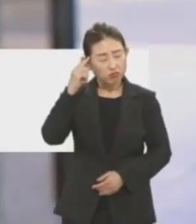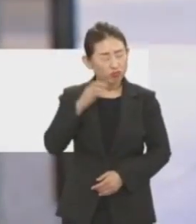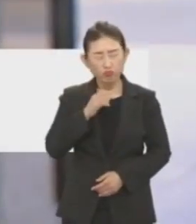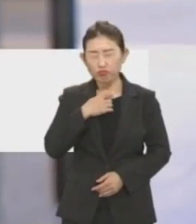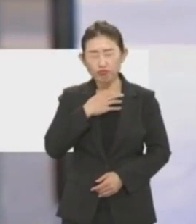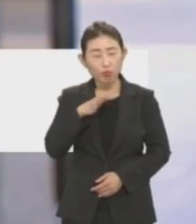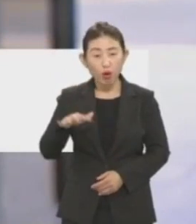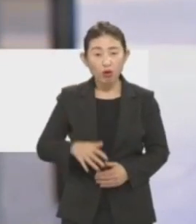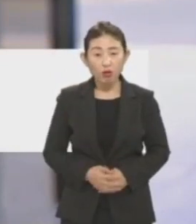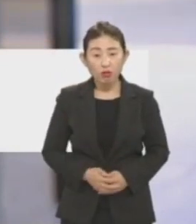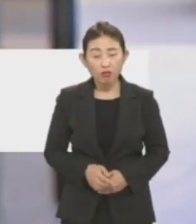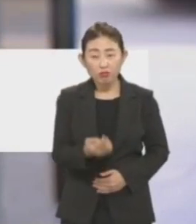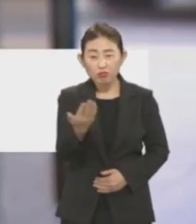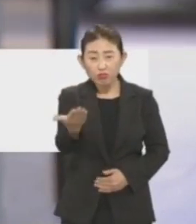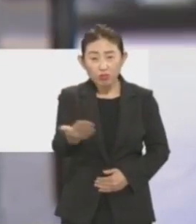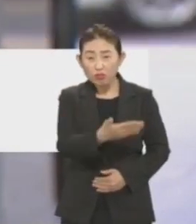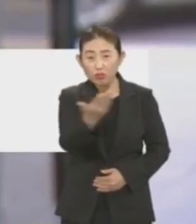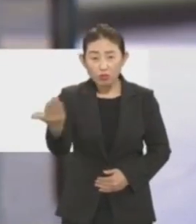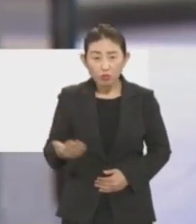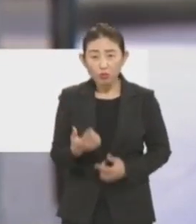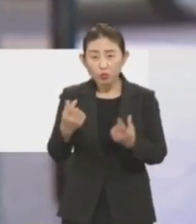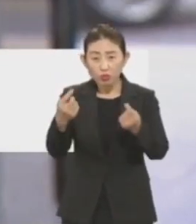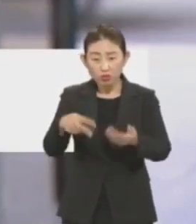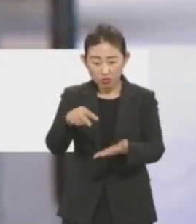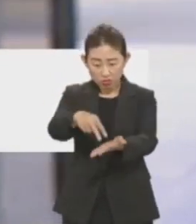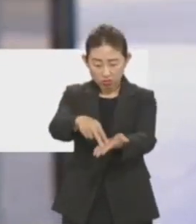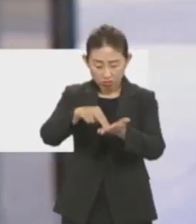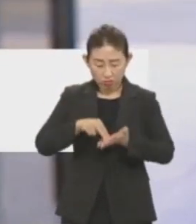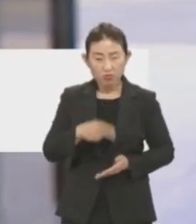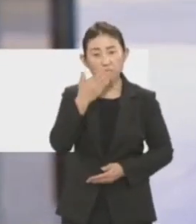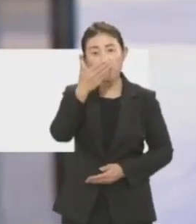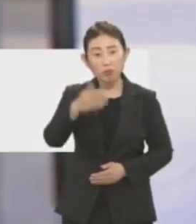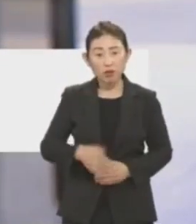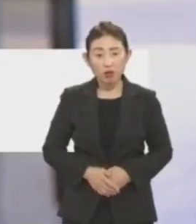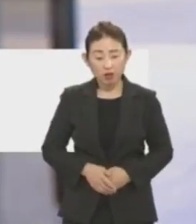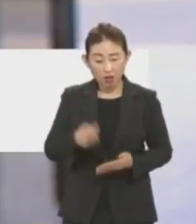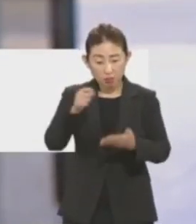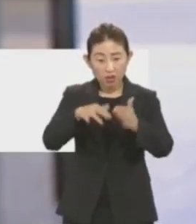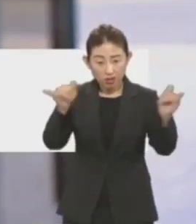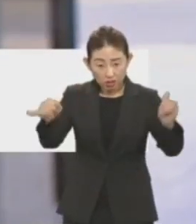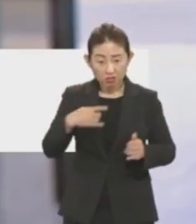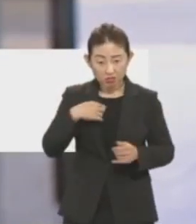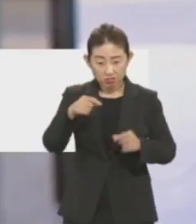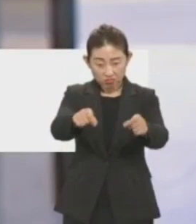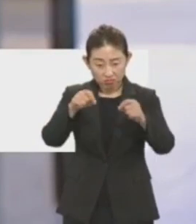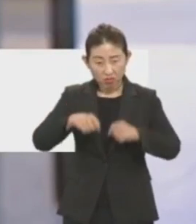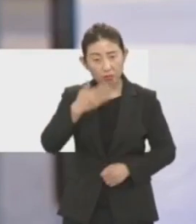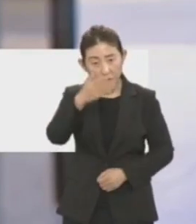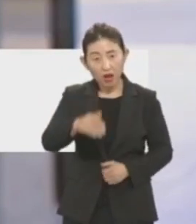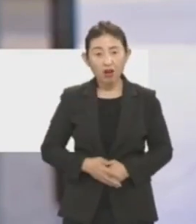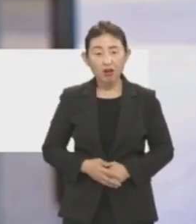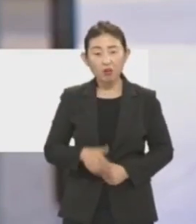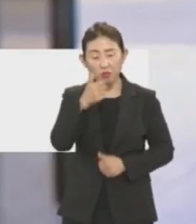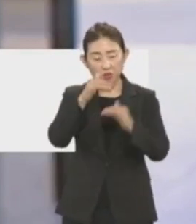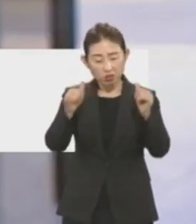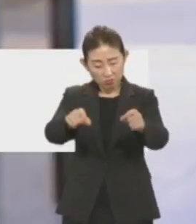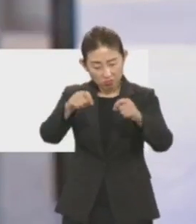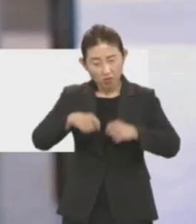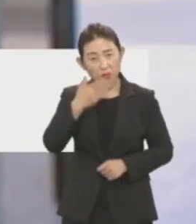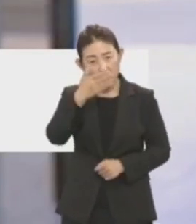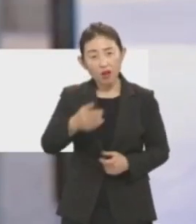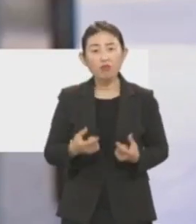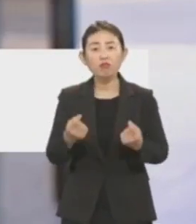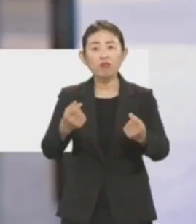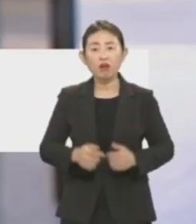내일은 다른 누군가가 여기 서 있을 수가 있거든요. 내일은 판사가 서 있을 수 있고 다 내일은 변호사가 여기 서 있을 수가 있다는 거예요.